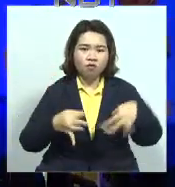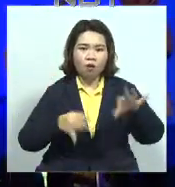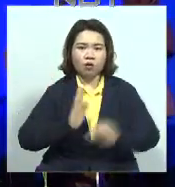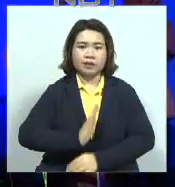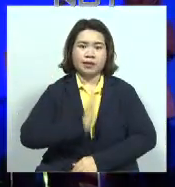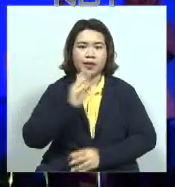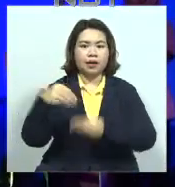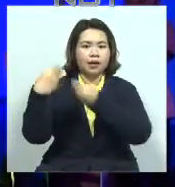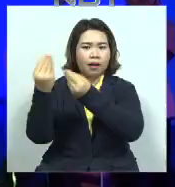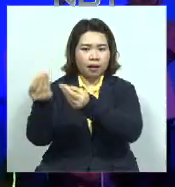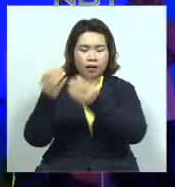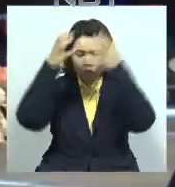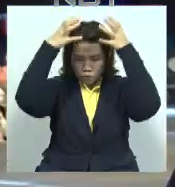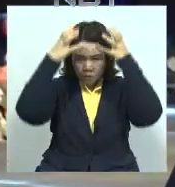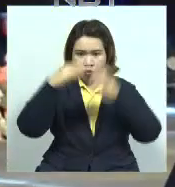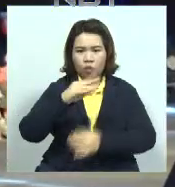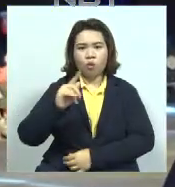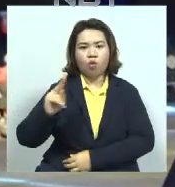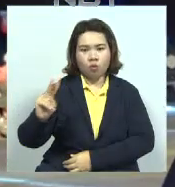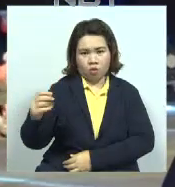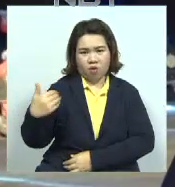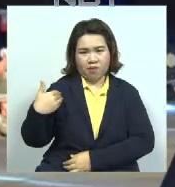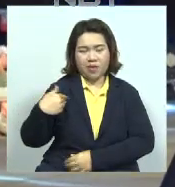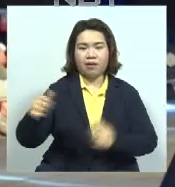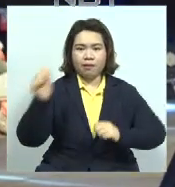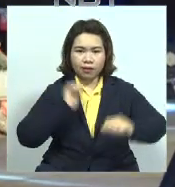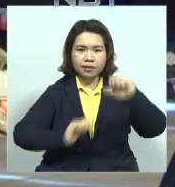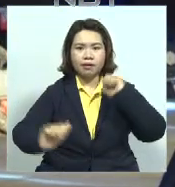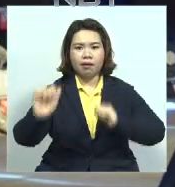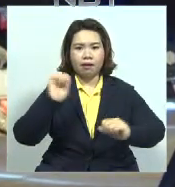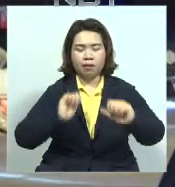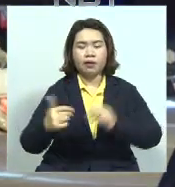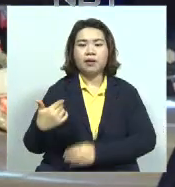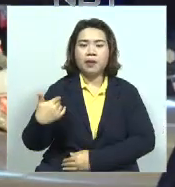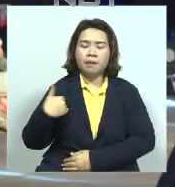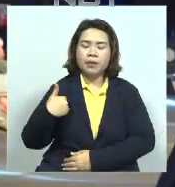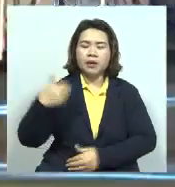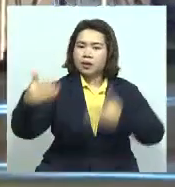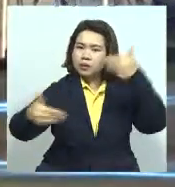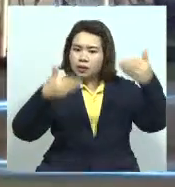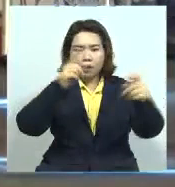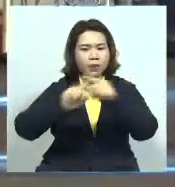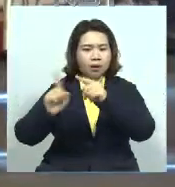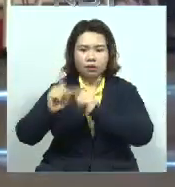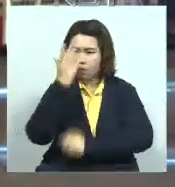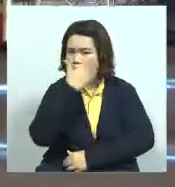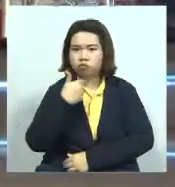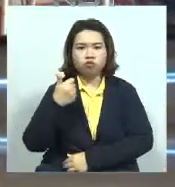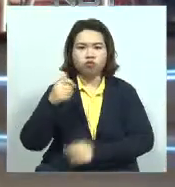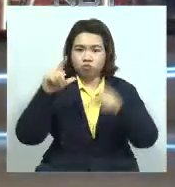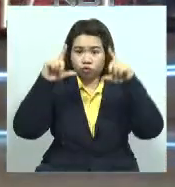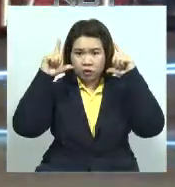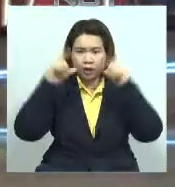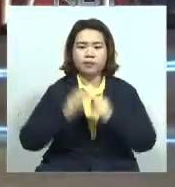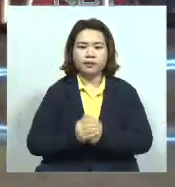ขนเฉลิมพระเกียรติชุดกำเนิดรามเกียรติและการแสดงประกอบแสงสีเสียงอย่างอลังการโดยการแสดงโขนครับจะ